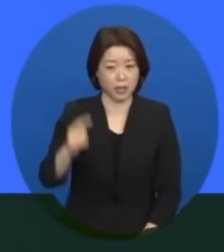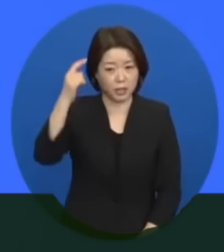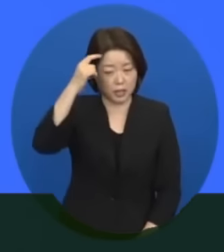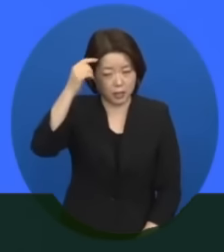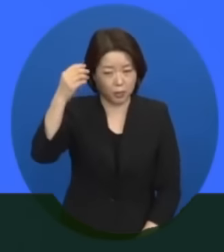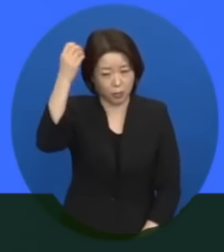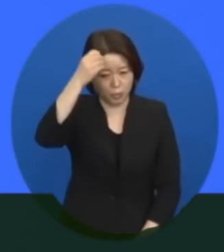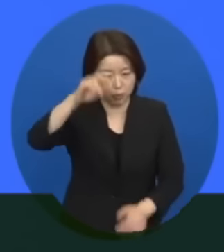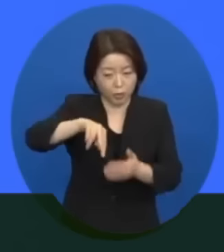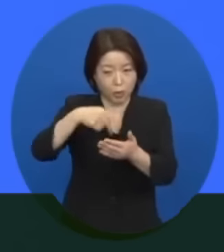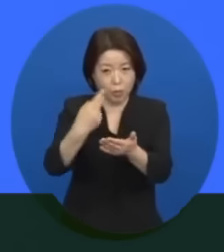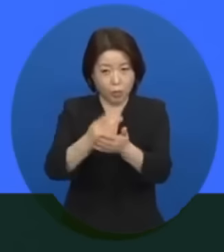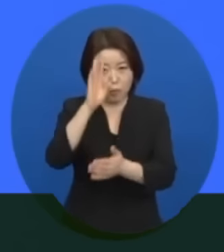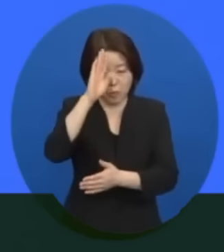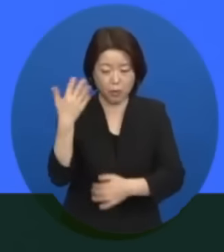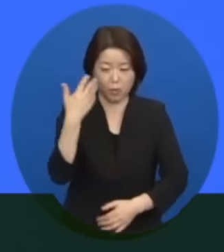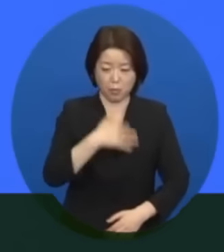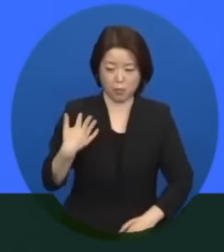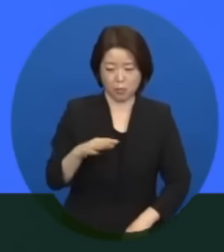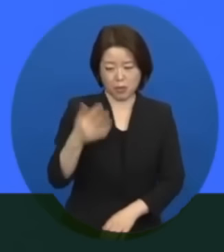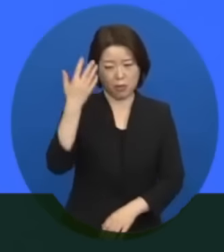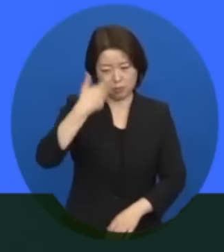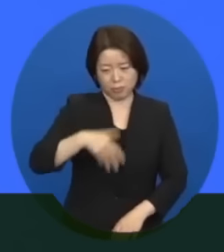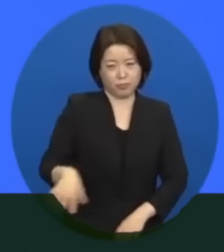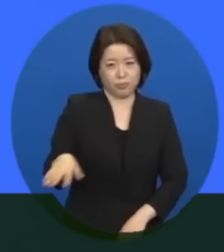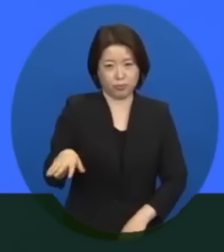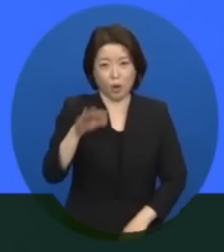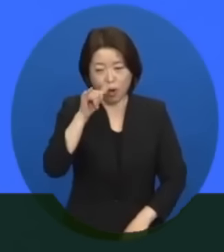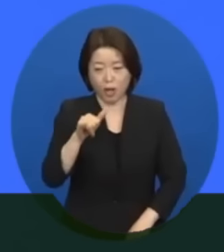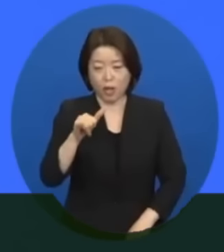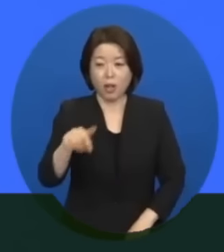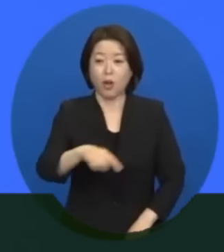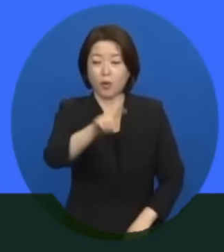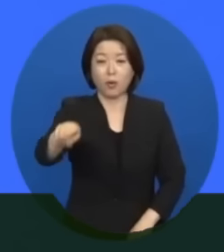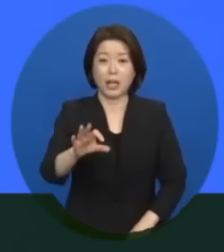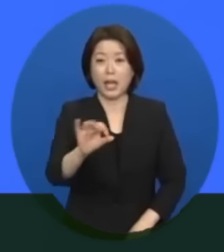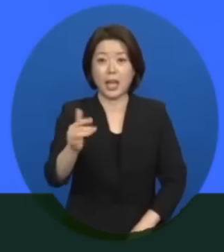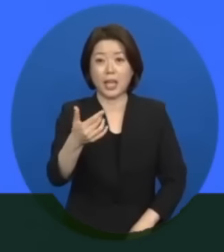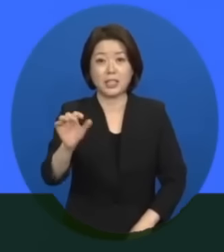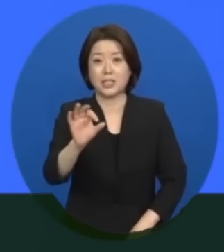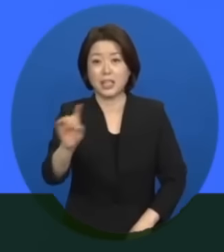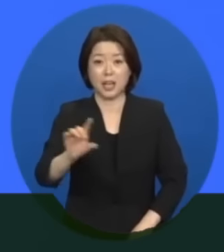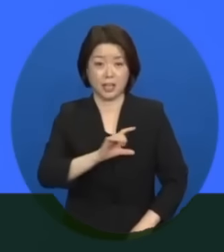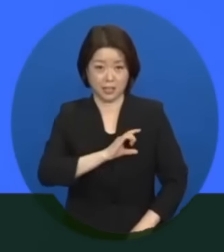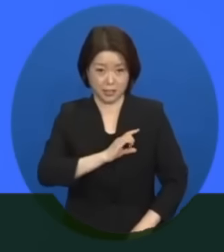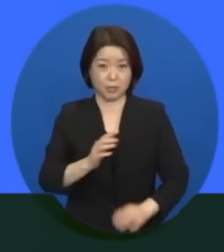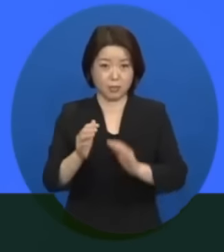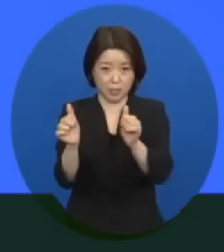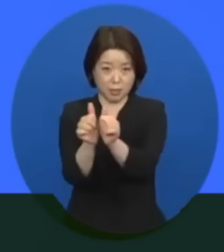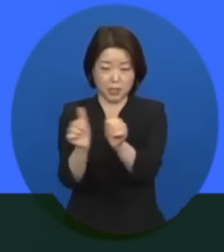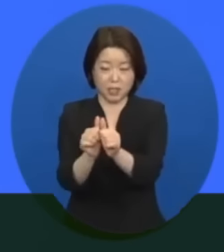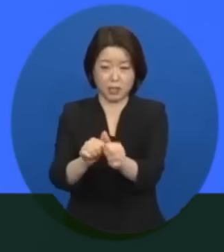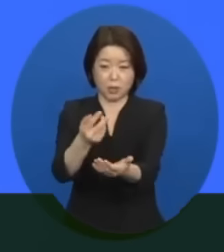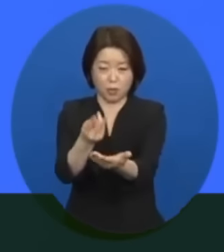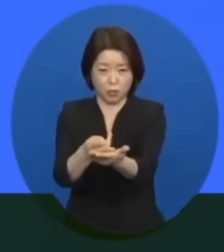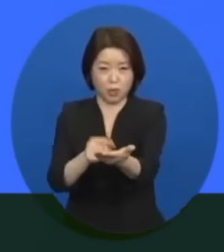환자입니다 몸이 마비가 된 거예요 8년 동안 움직이지 못한 채 침상 위에서